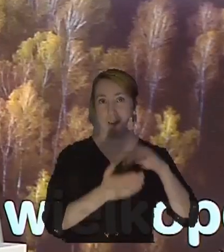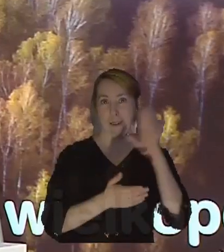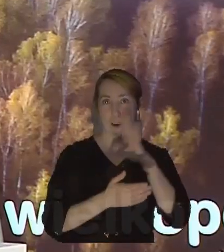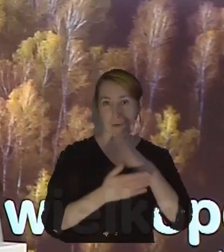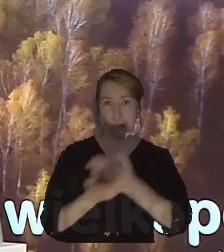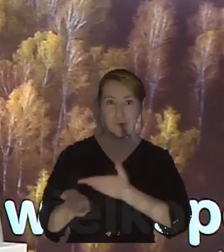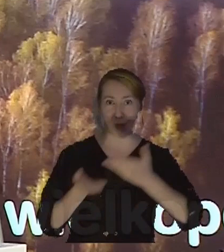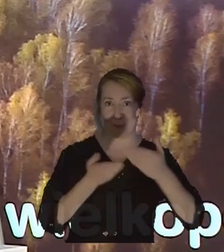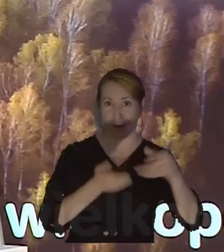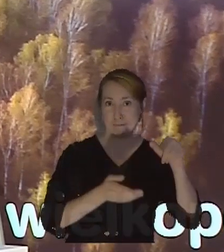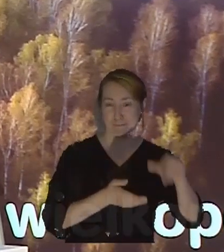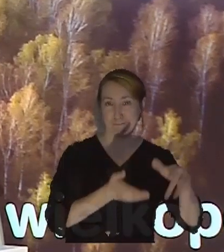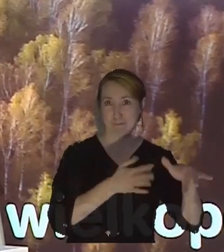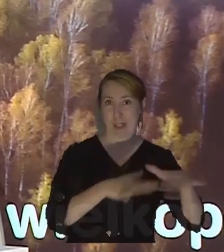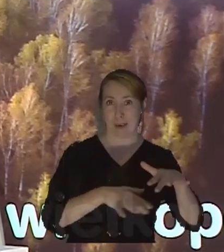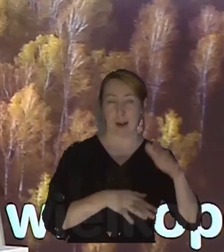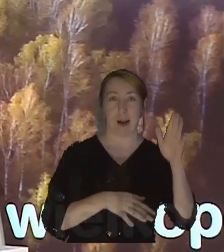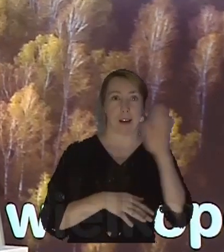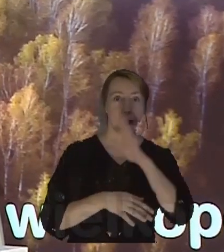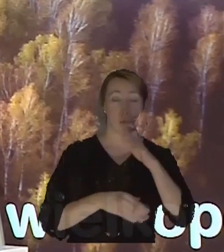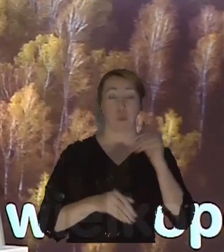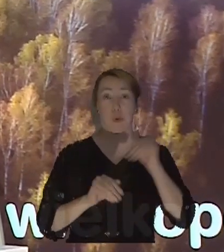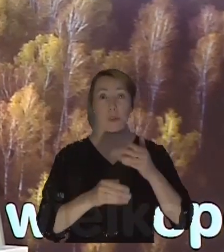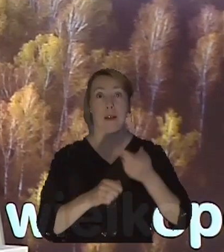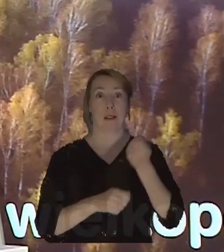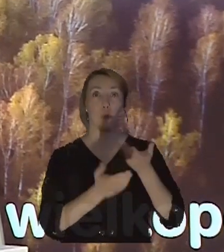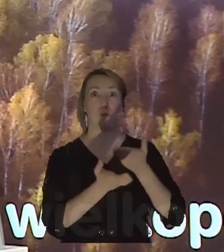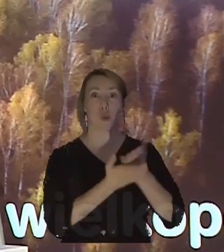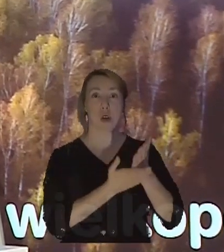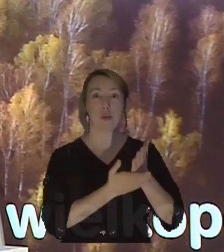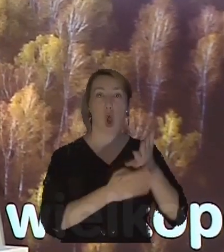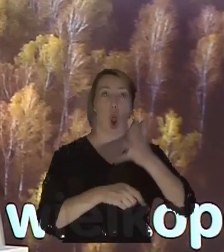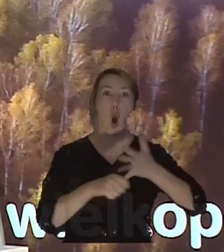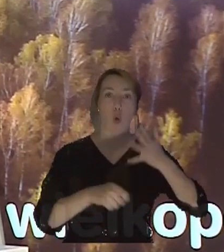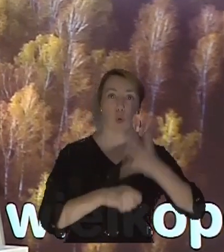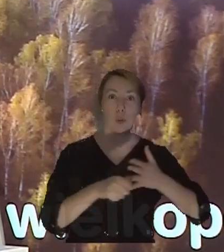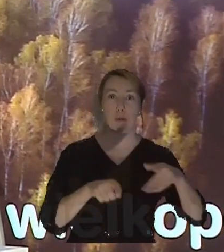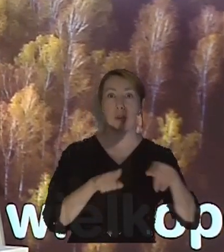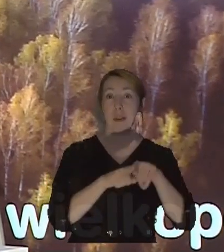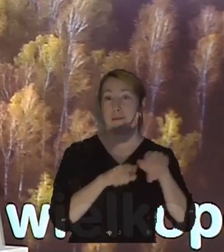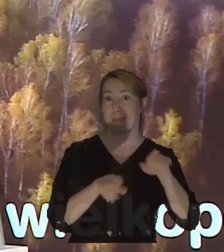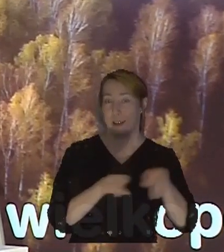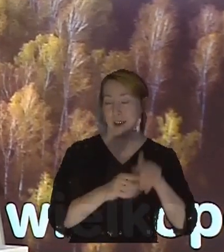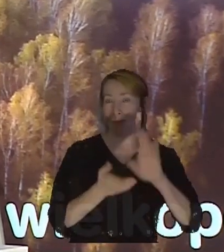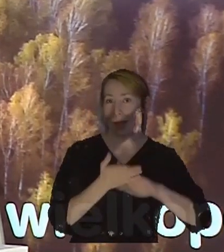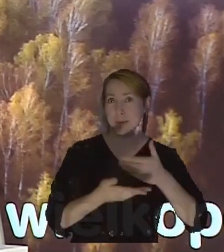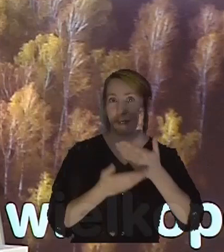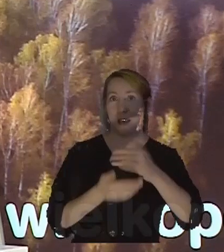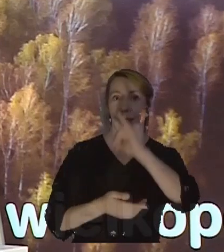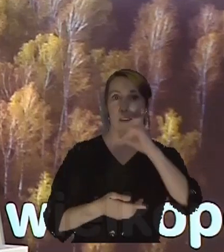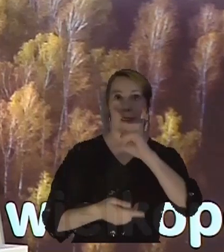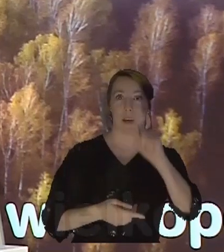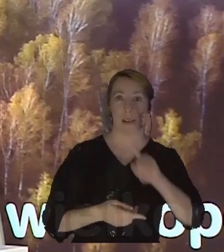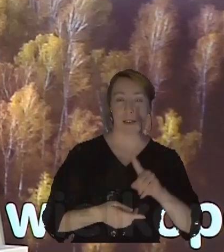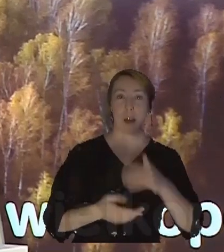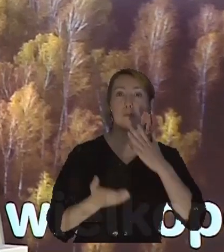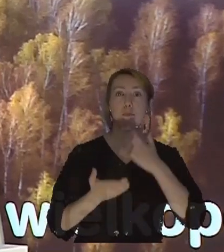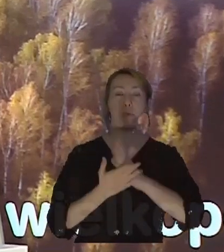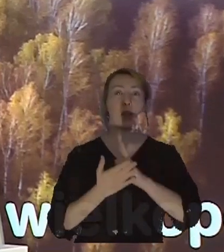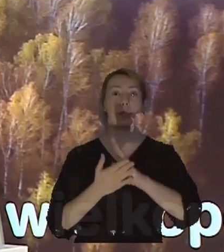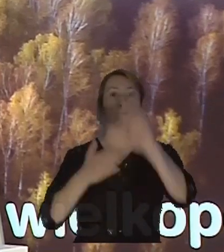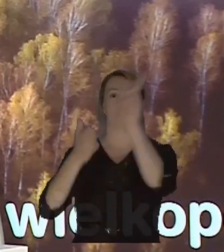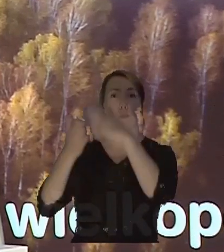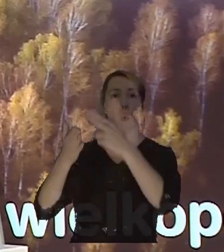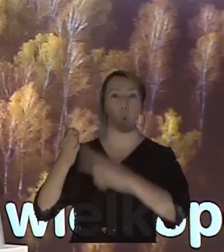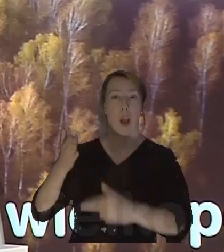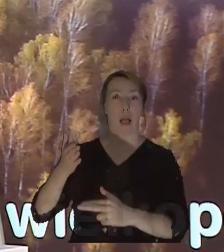Kalisza. Można przejechać przez Ostrów, ponieważ tam także honorują jazzmenów, między innymi poprzez mural.